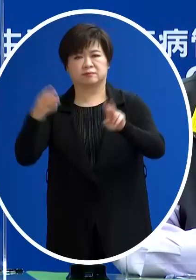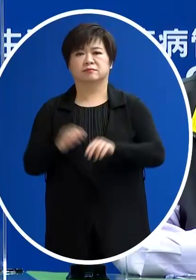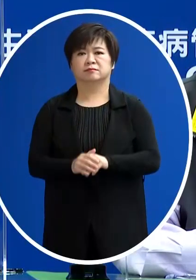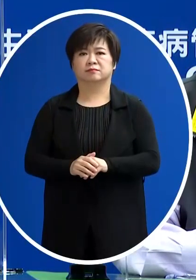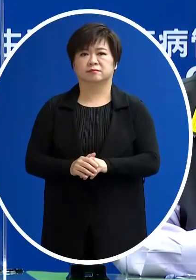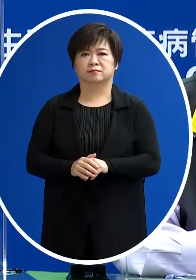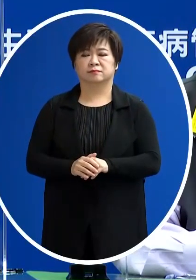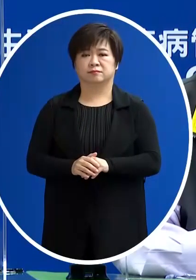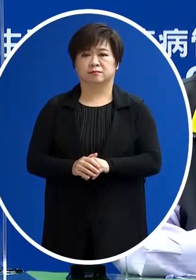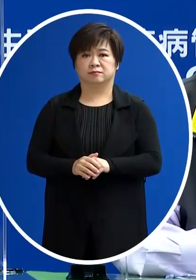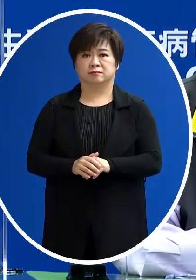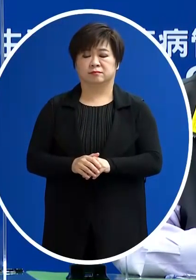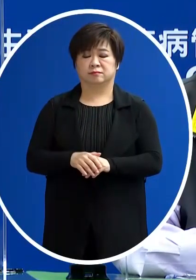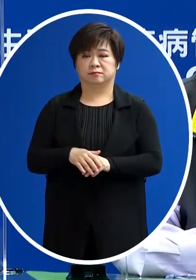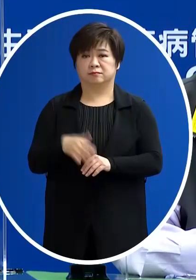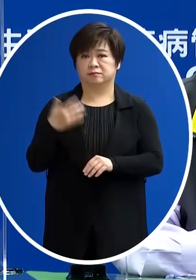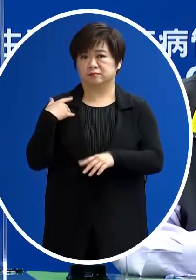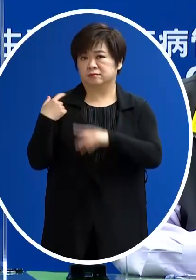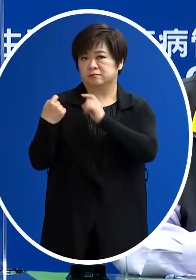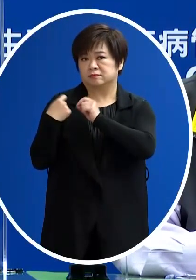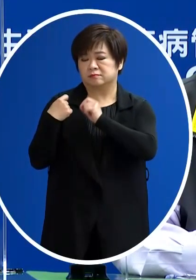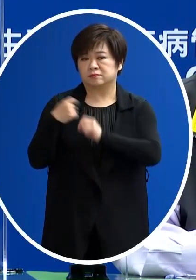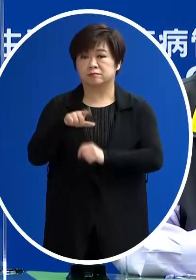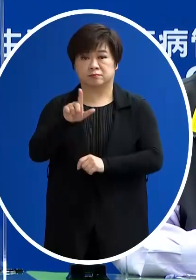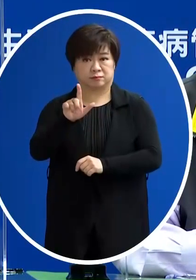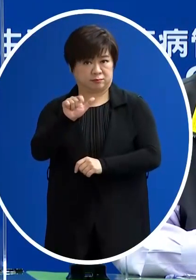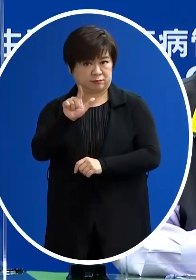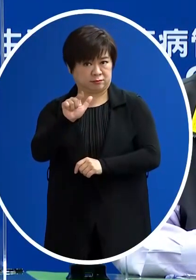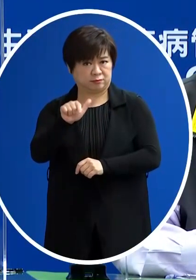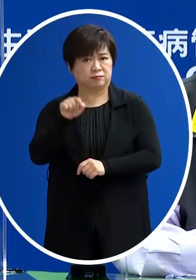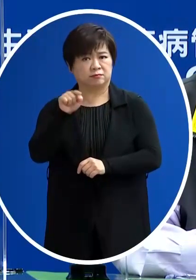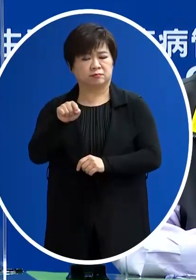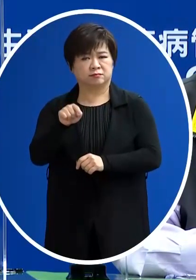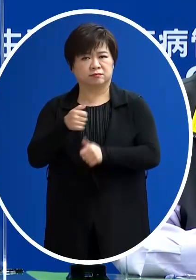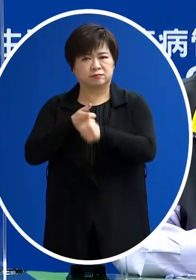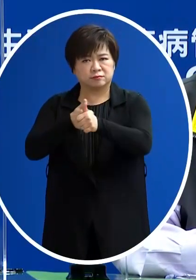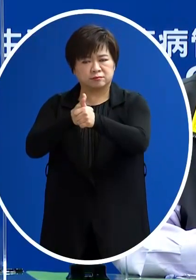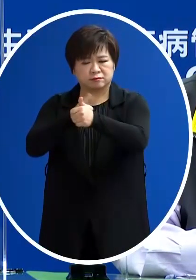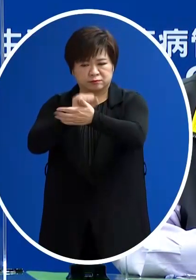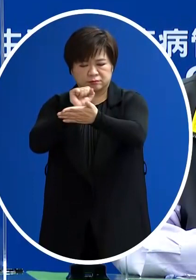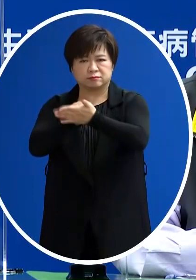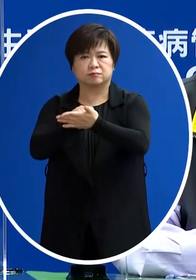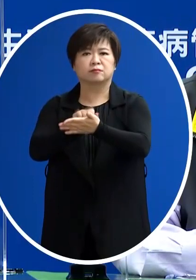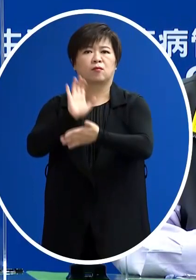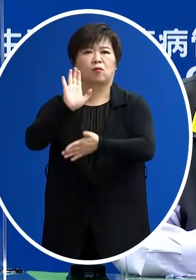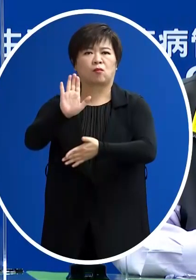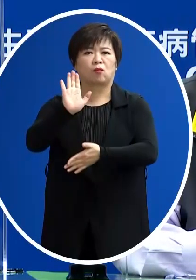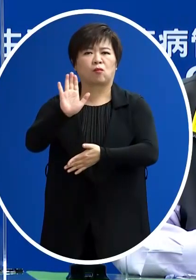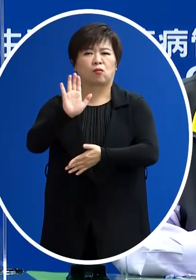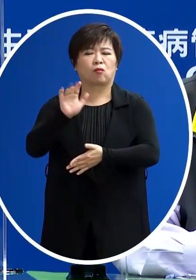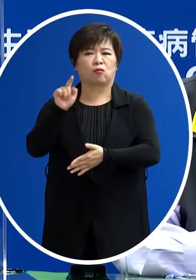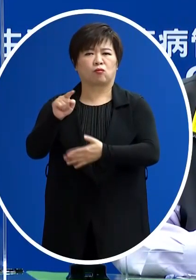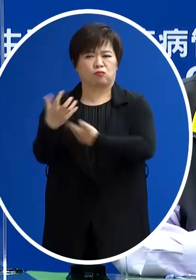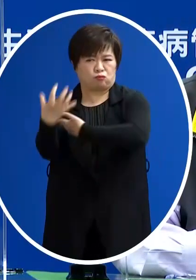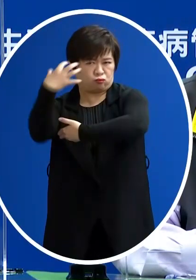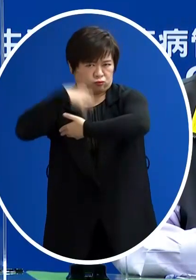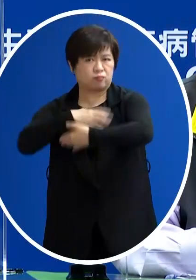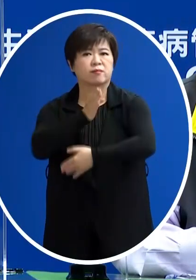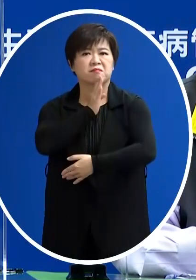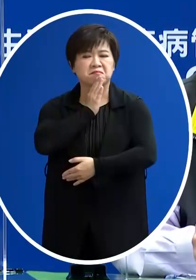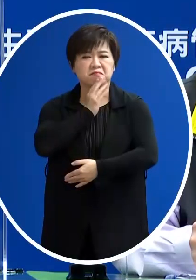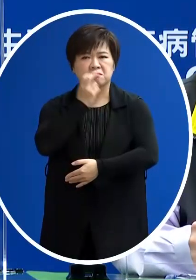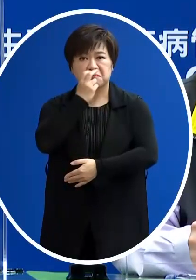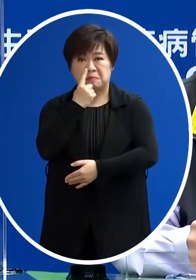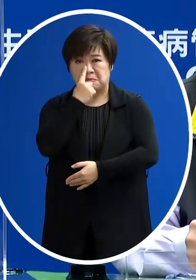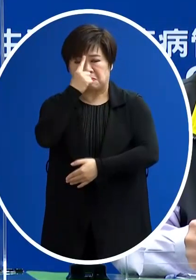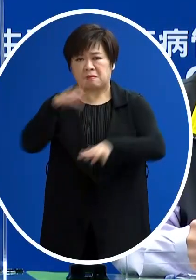20683，那在前一段时间在这个老师他们在框列的时候就已经有检验框列那检验